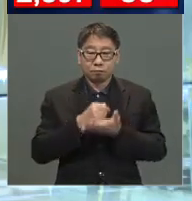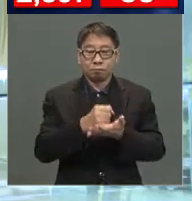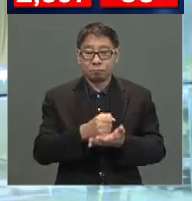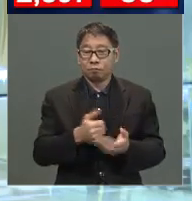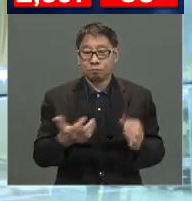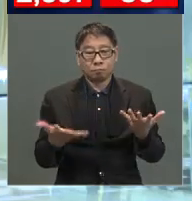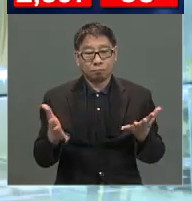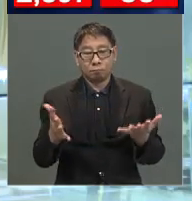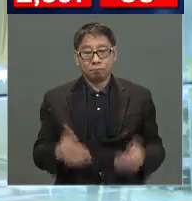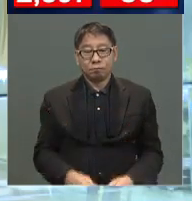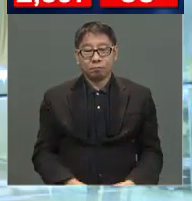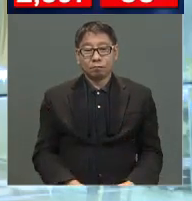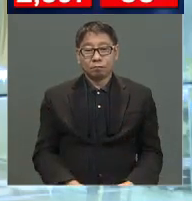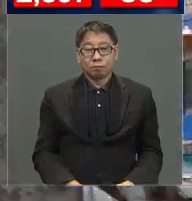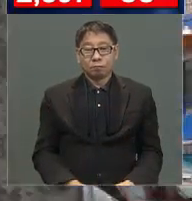ณีเลย